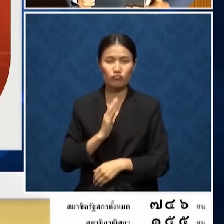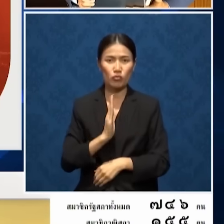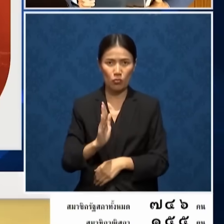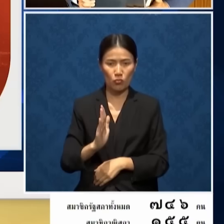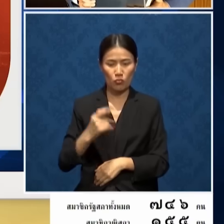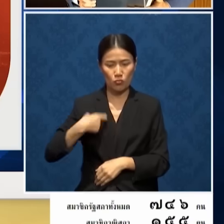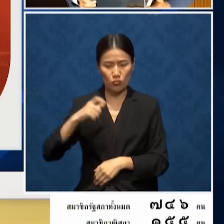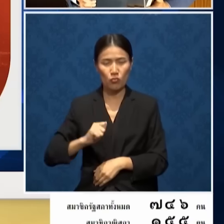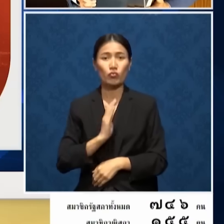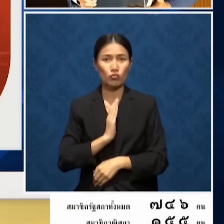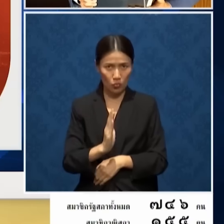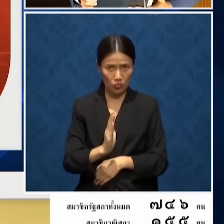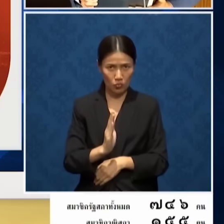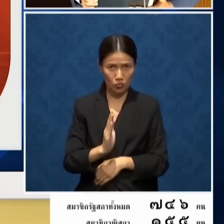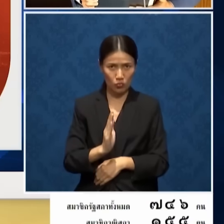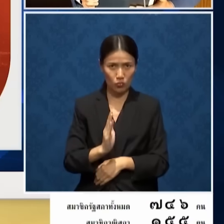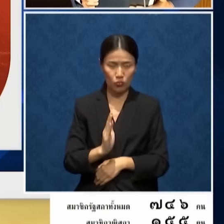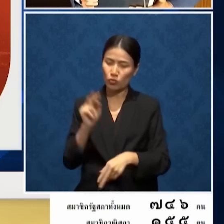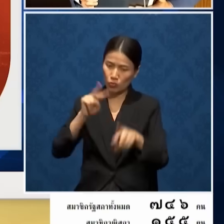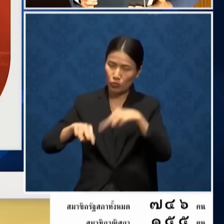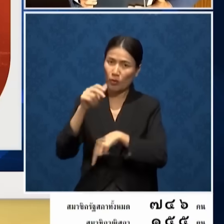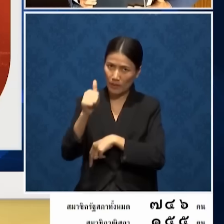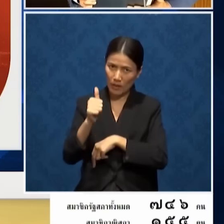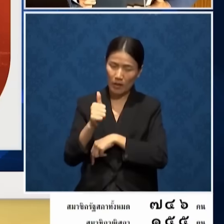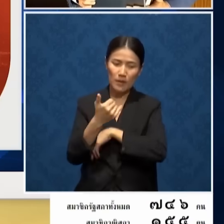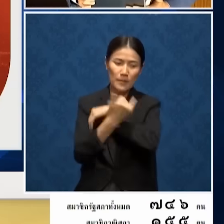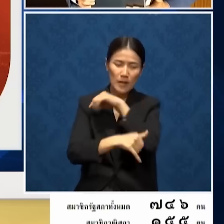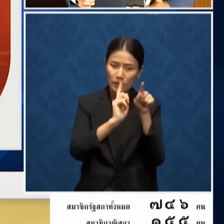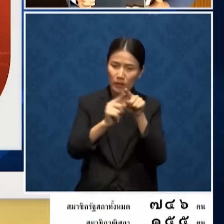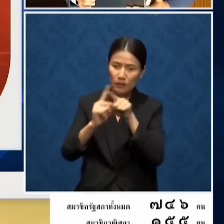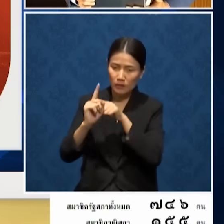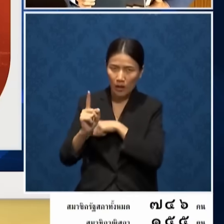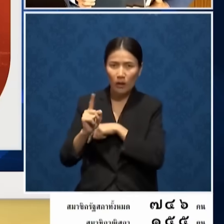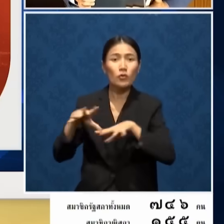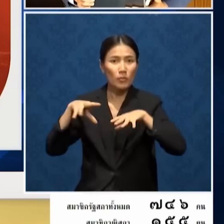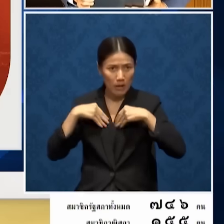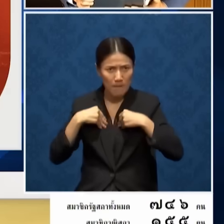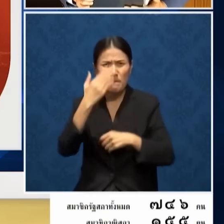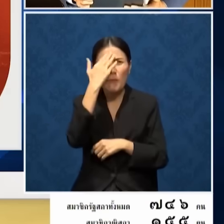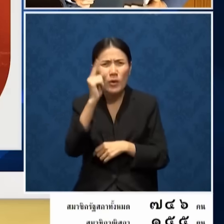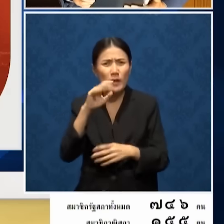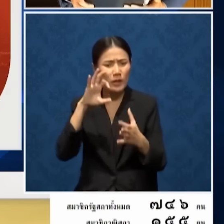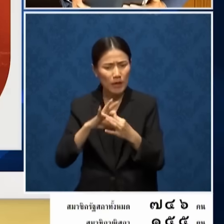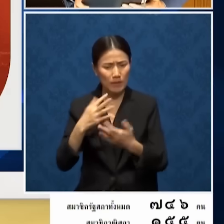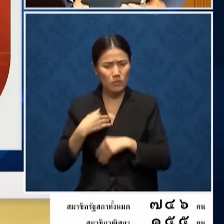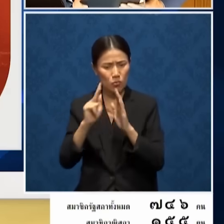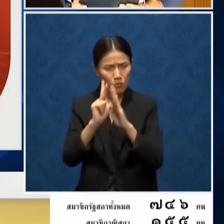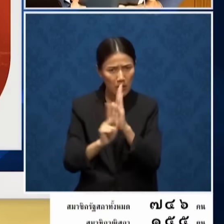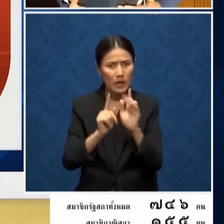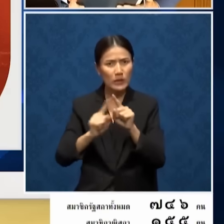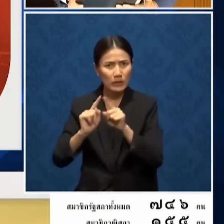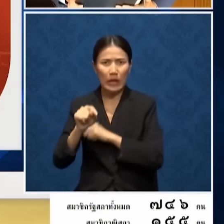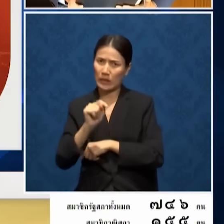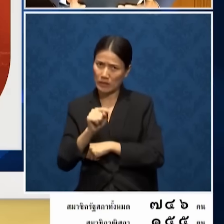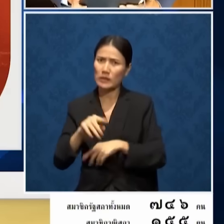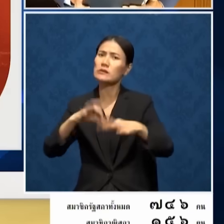งมีประสิทธิภาพโปร่งใสและเป็นที่ยอมรับจากนานาประเทศพอการมีหลักนิติธรรมที่น่าเชื่อ